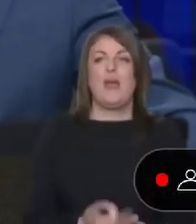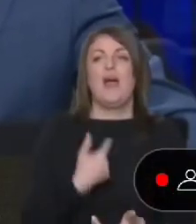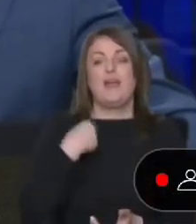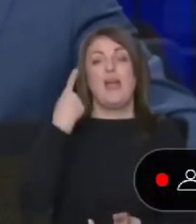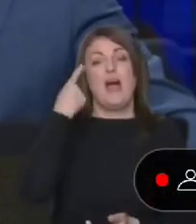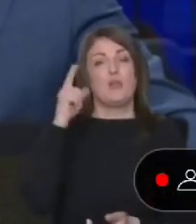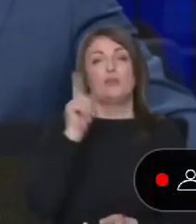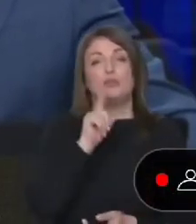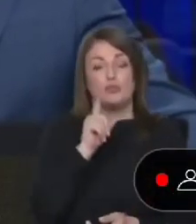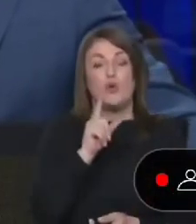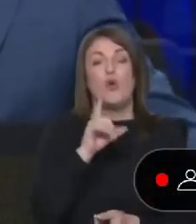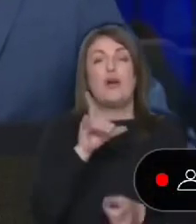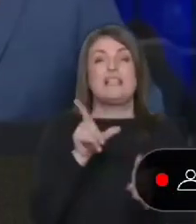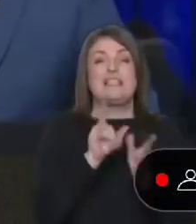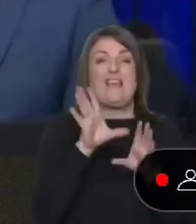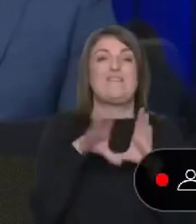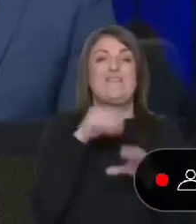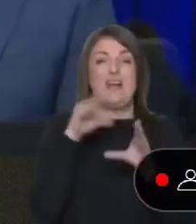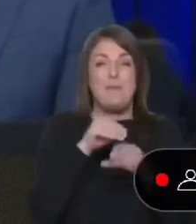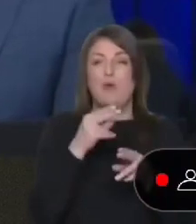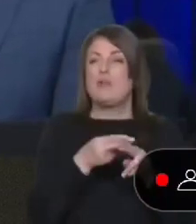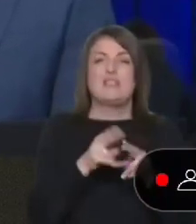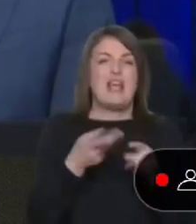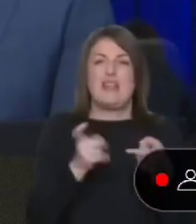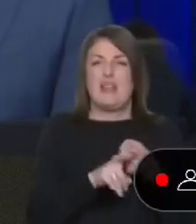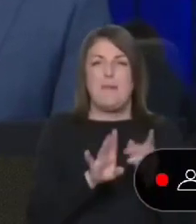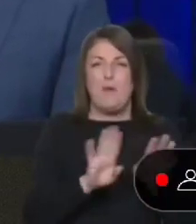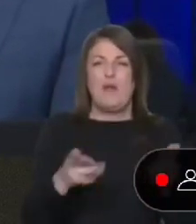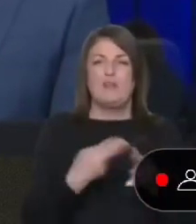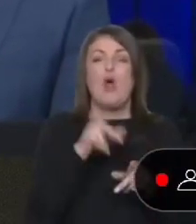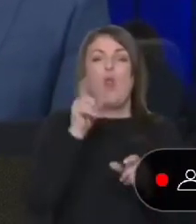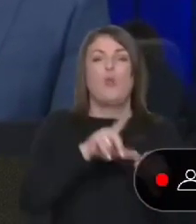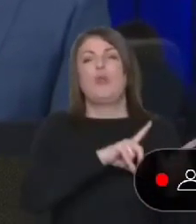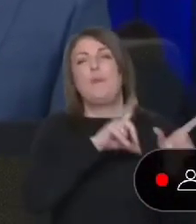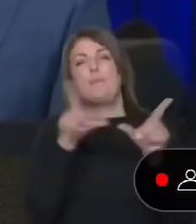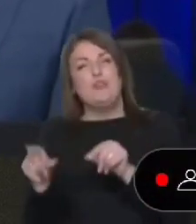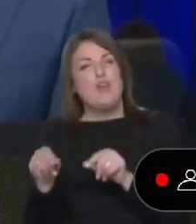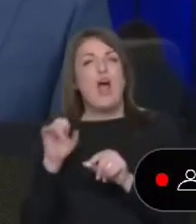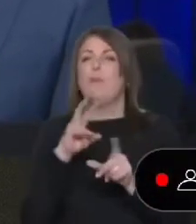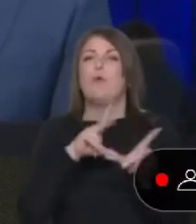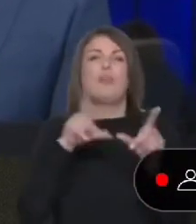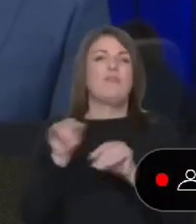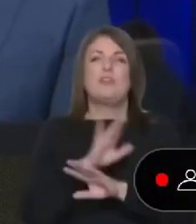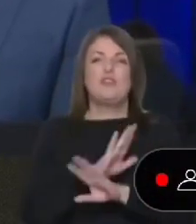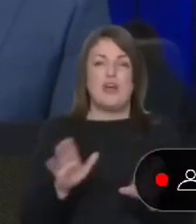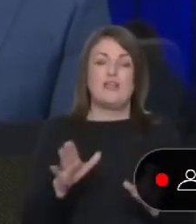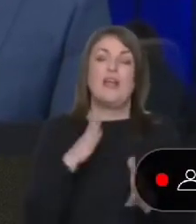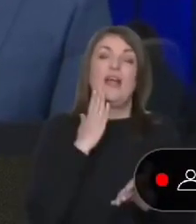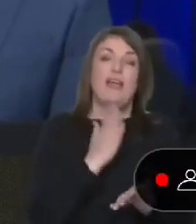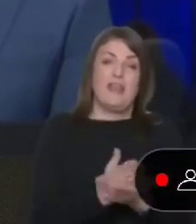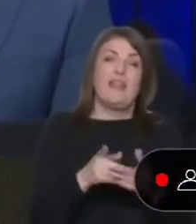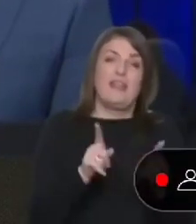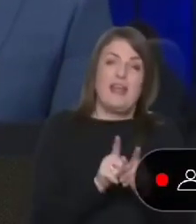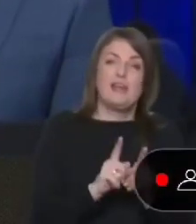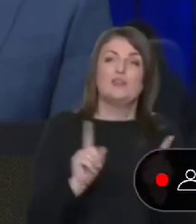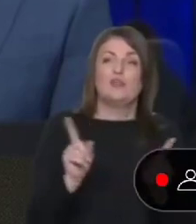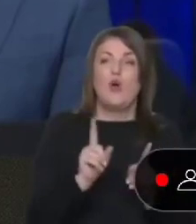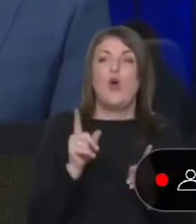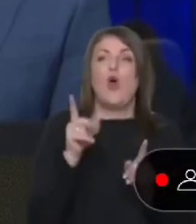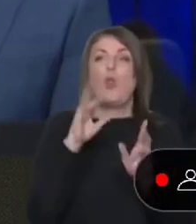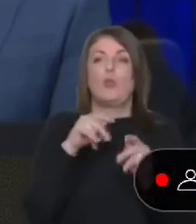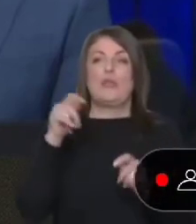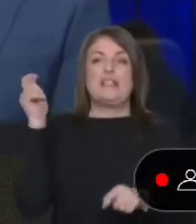Я думаю безпосередньо з виборами цими пов'язано те що люди виїжджають або не виїжджають є тенденція до того що